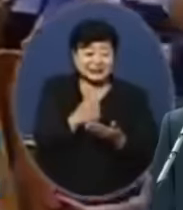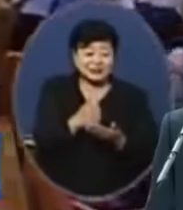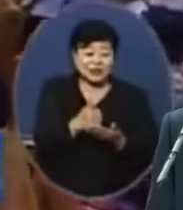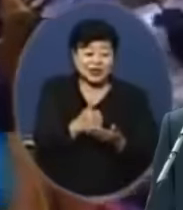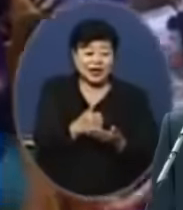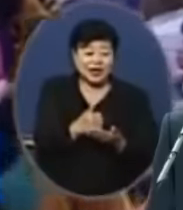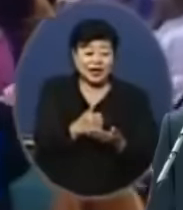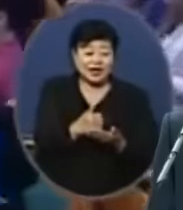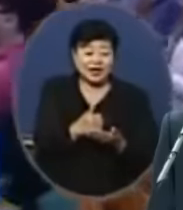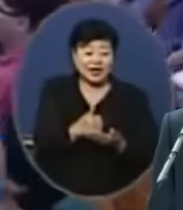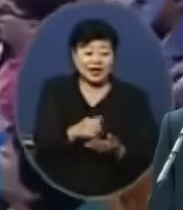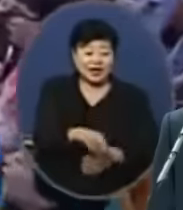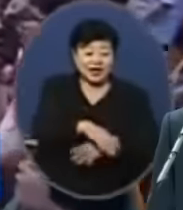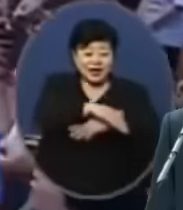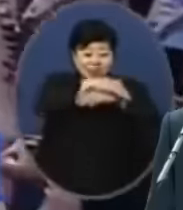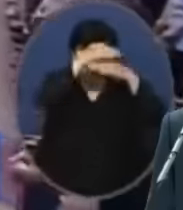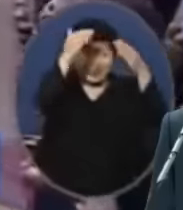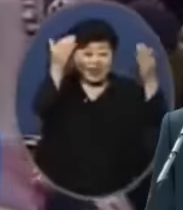아멘.